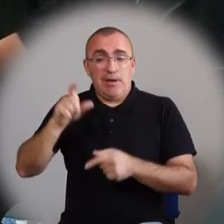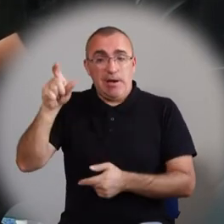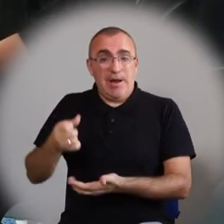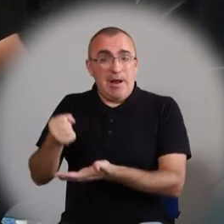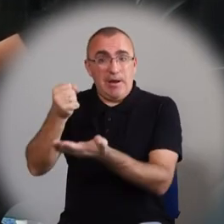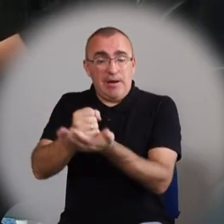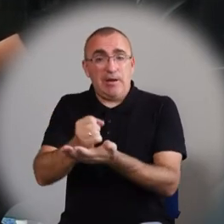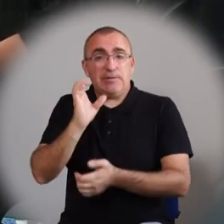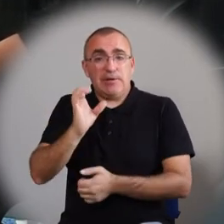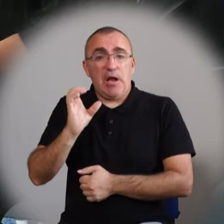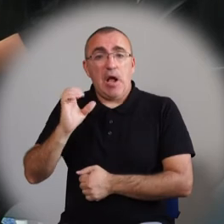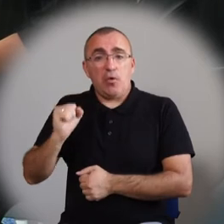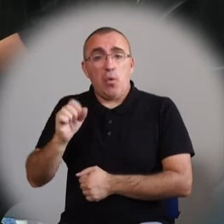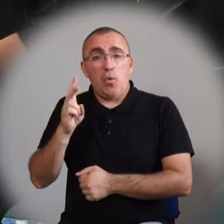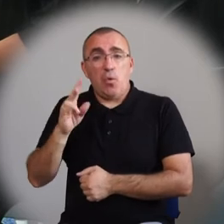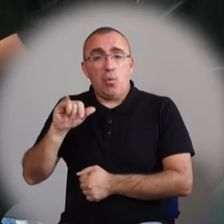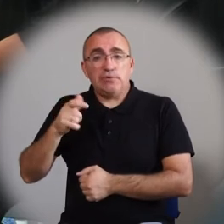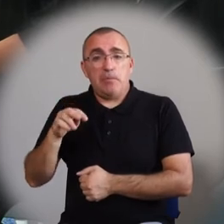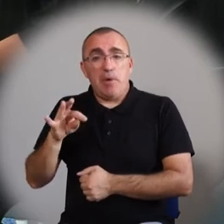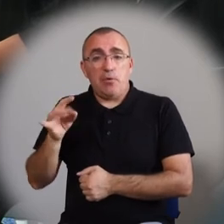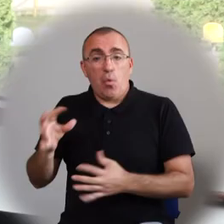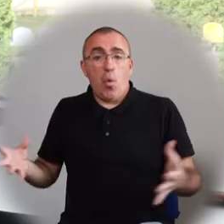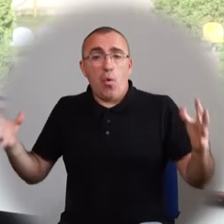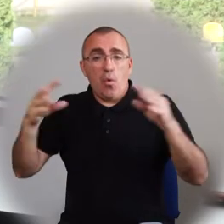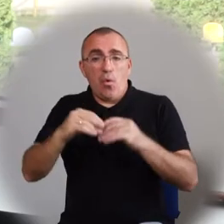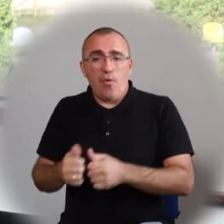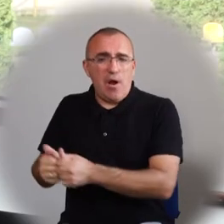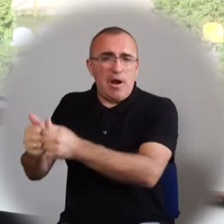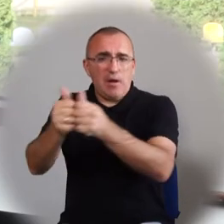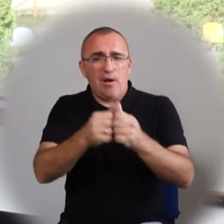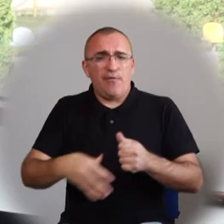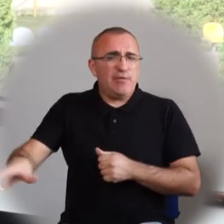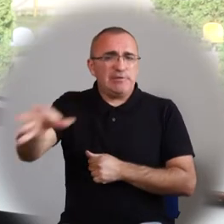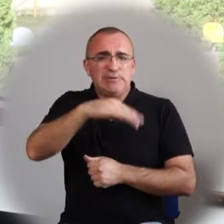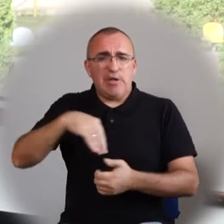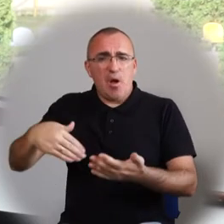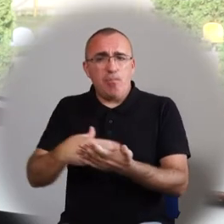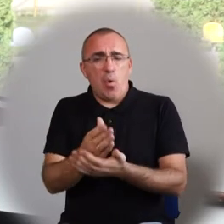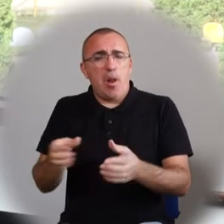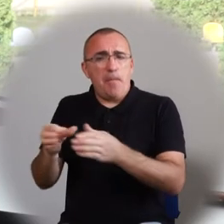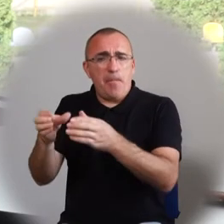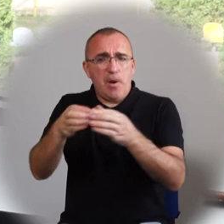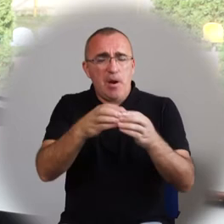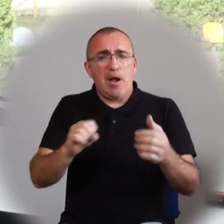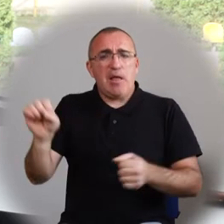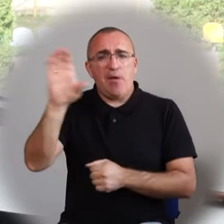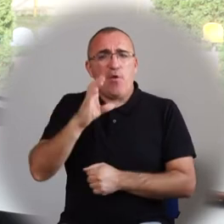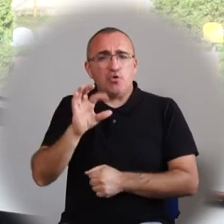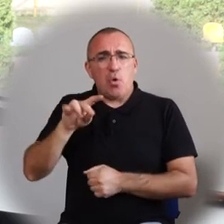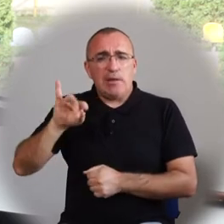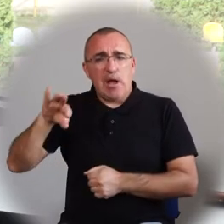вважаємо саме таким кандидатом Сергія Анатолійовича Кузьменка, який об'єднав навколо всі політичні партії